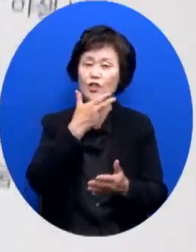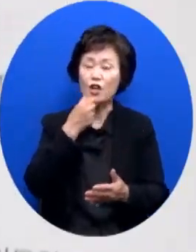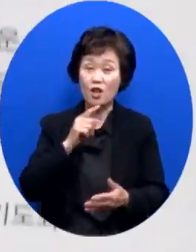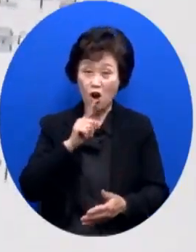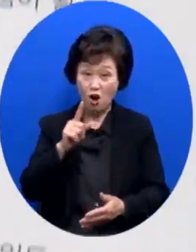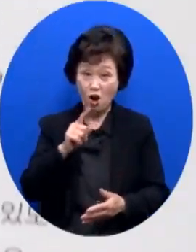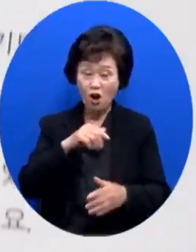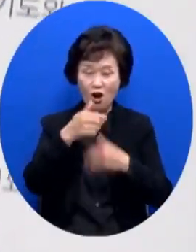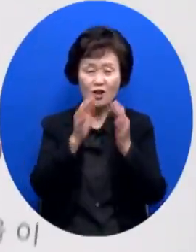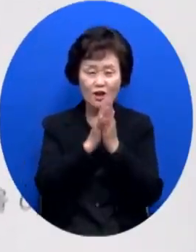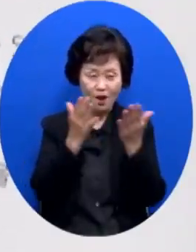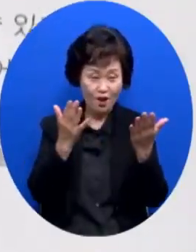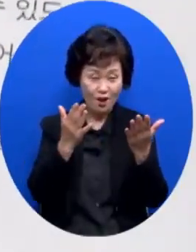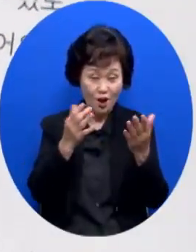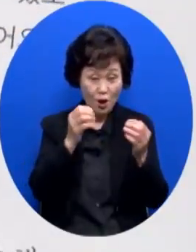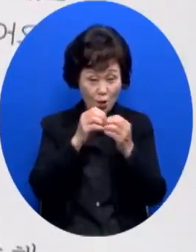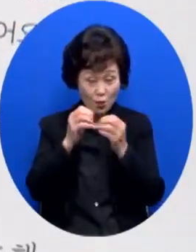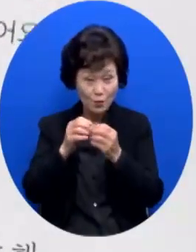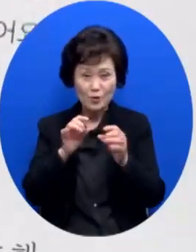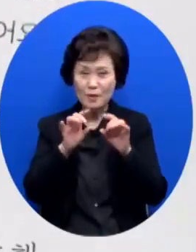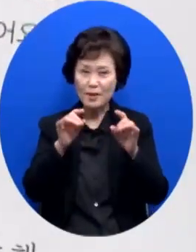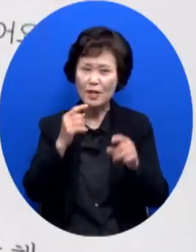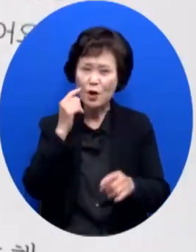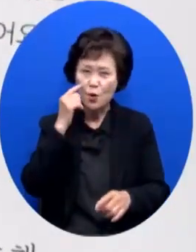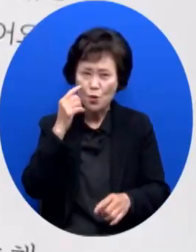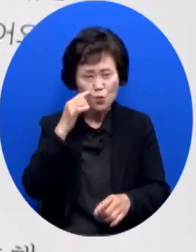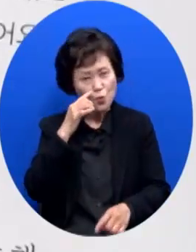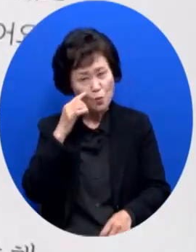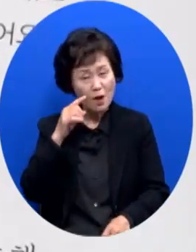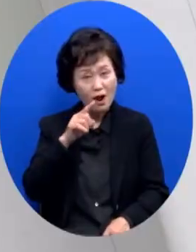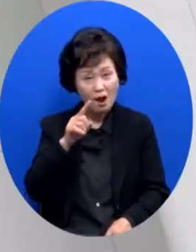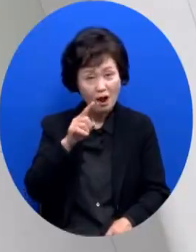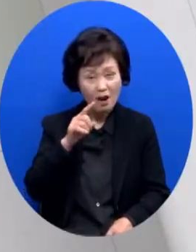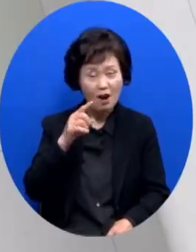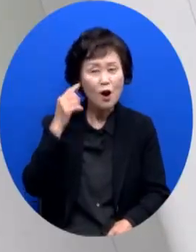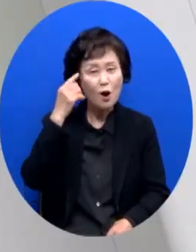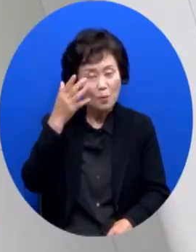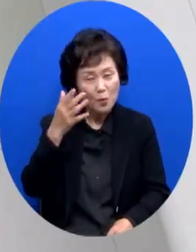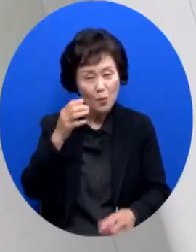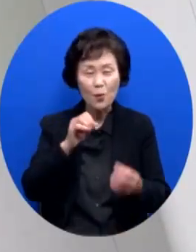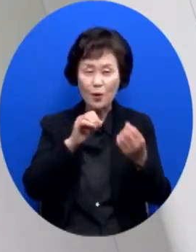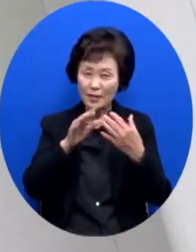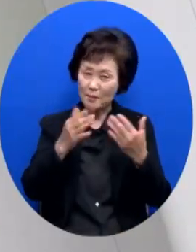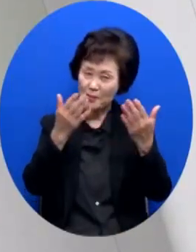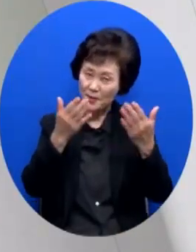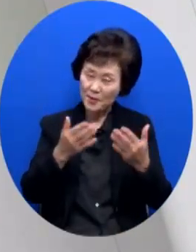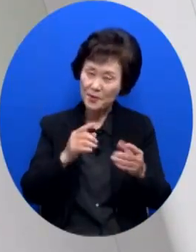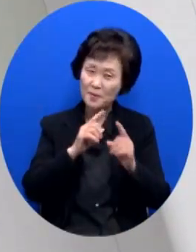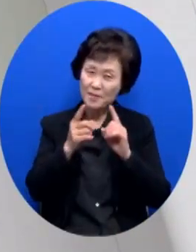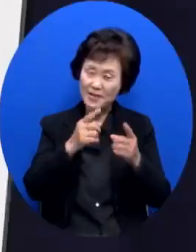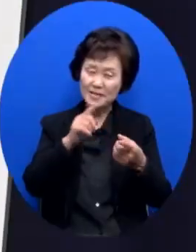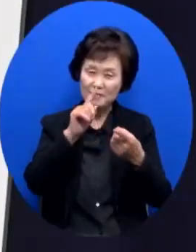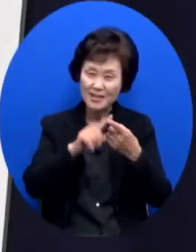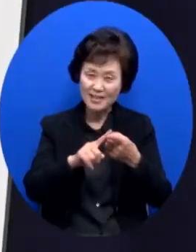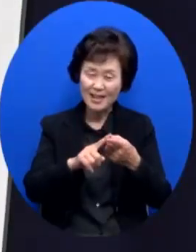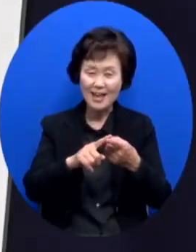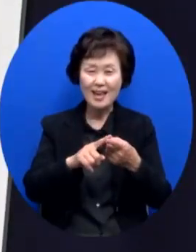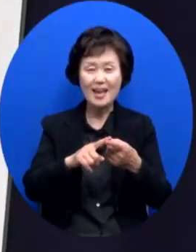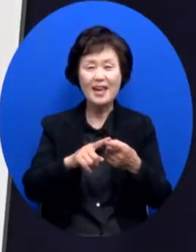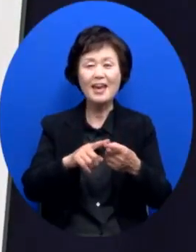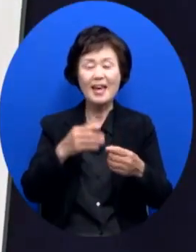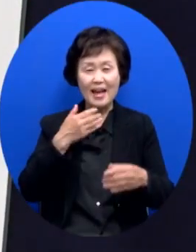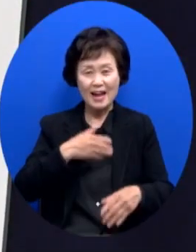성경 구절마다 궁금할 만한 질문을 Q&A 형식으로 풀이해 말씀의 숨은 의미를 깨닫습니다.